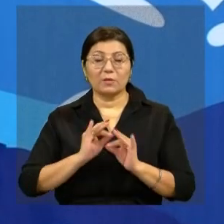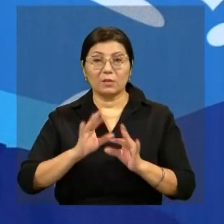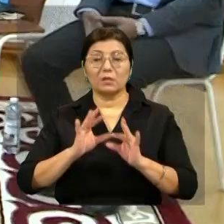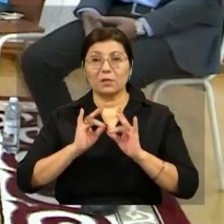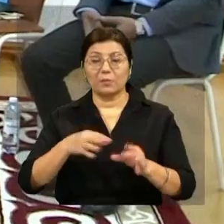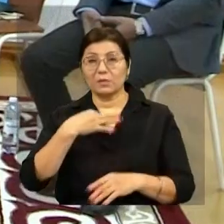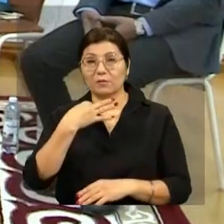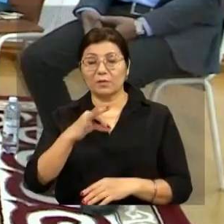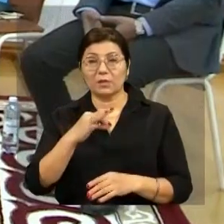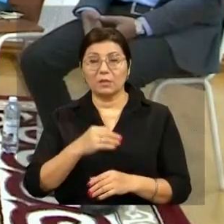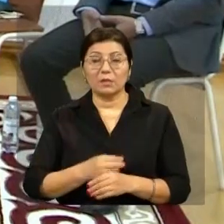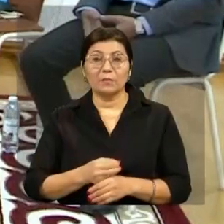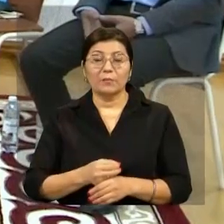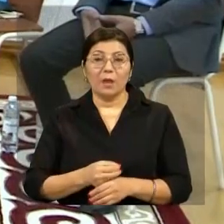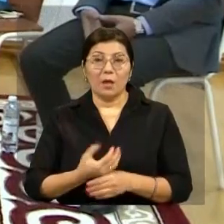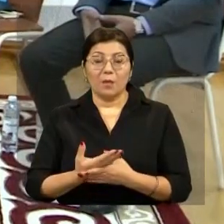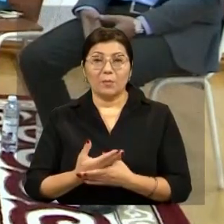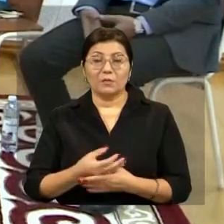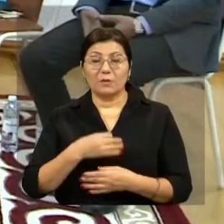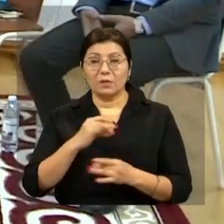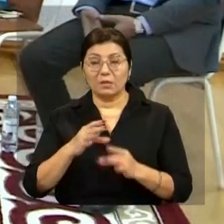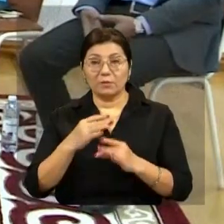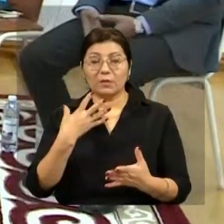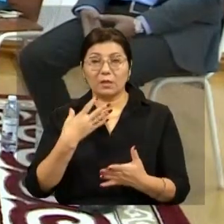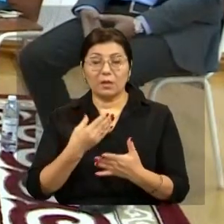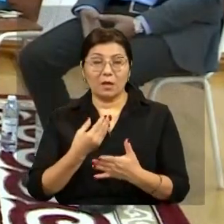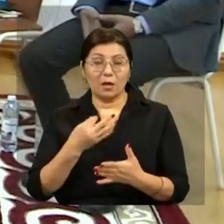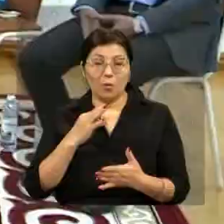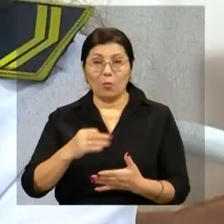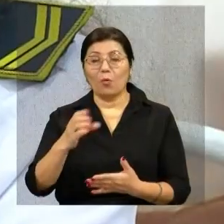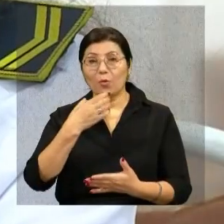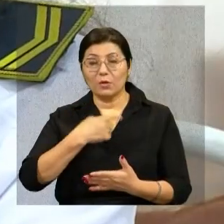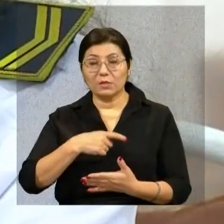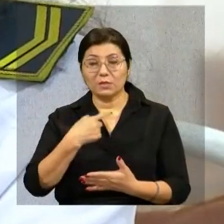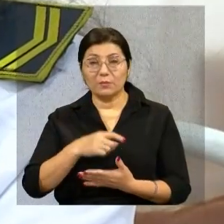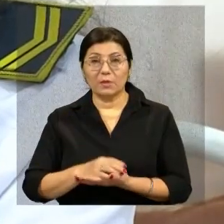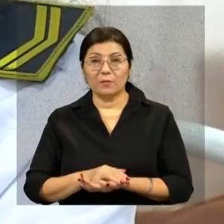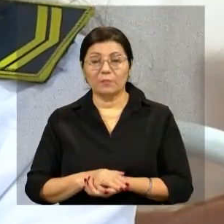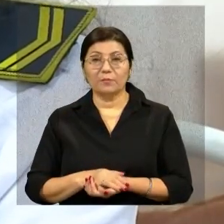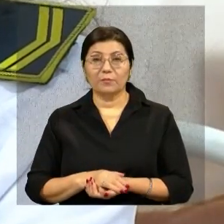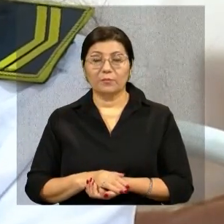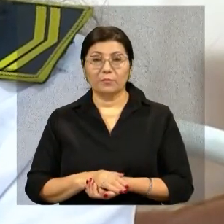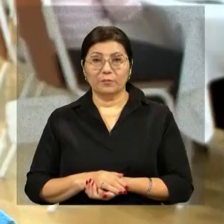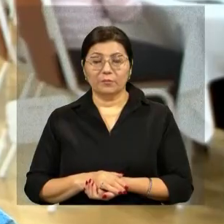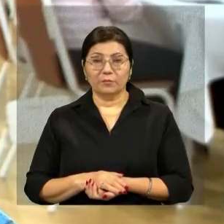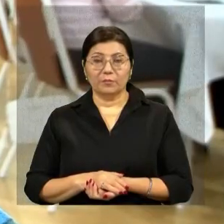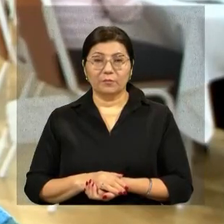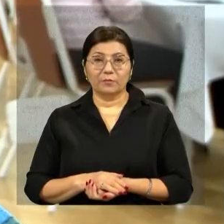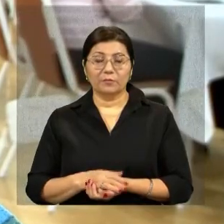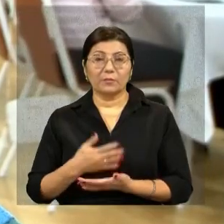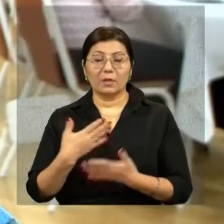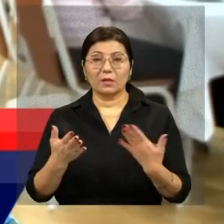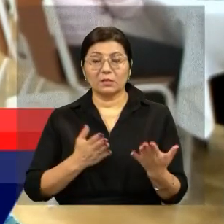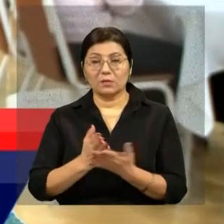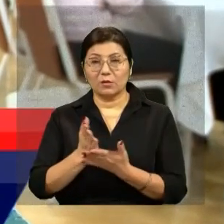опытом с ребятами и рассказали о себе. В их числе Кадырбек Рахимов. Волонтерскую деятельность он начал в 2014 году. Разносторонние